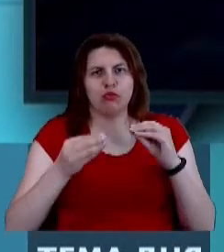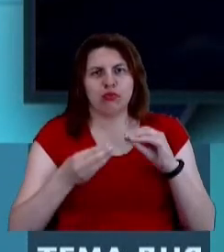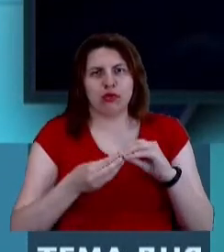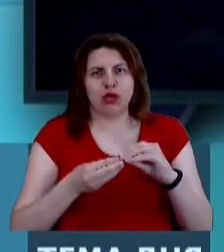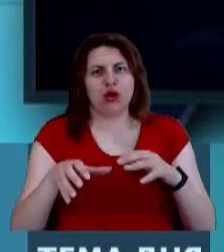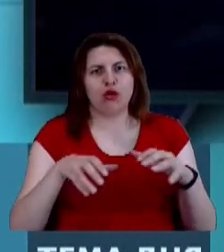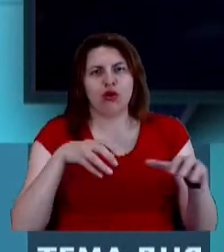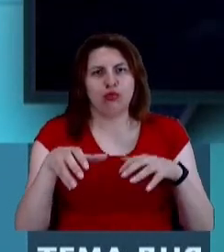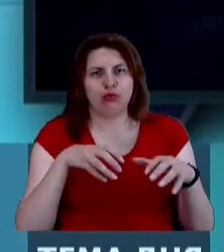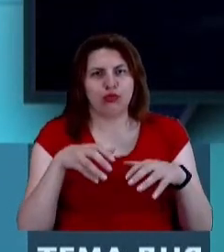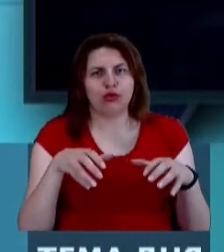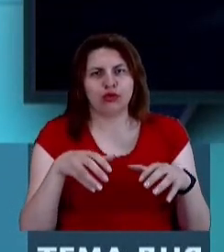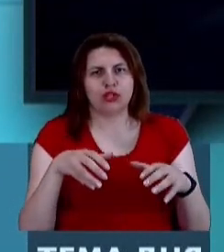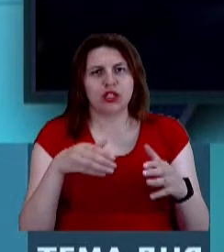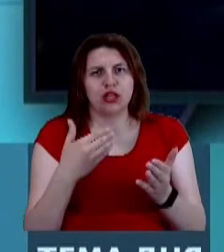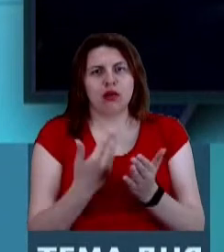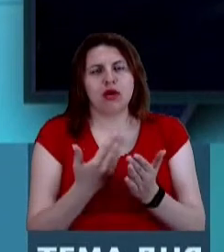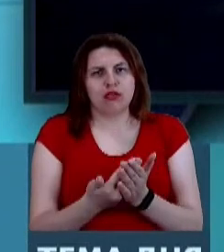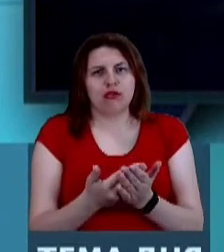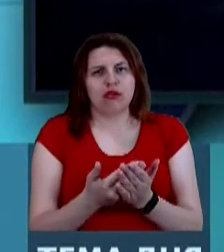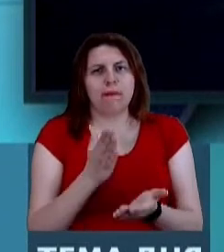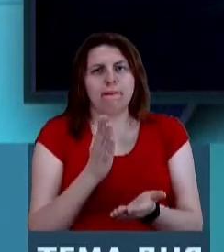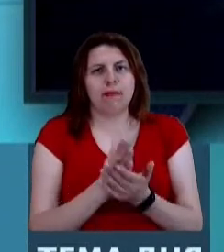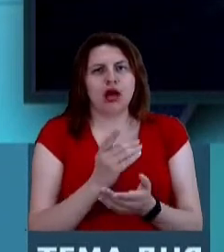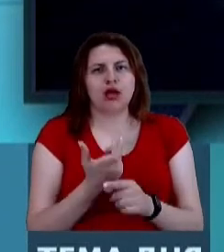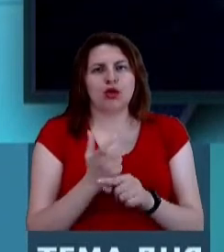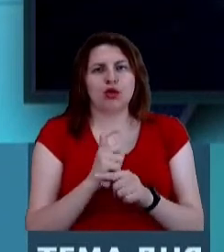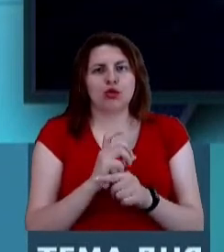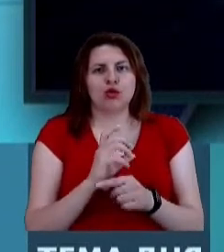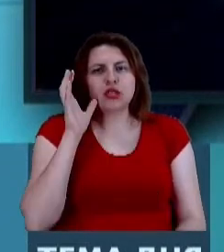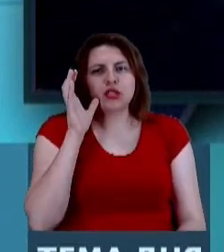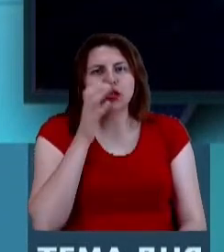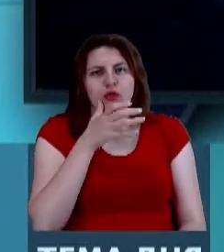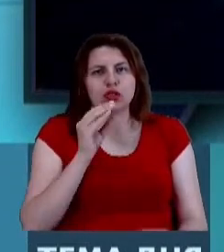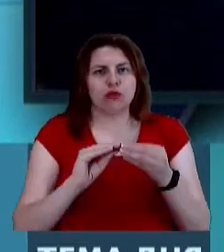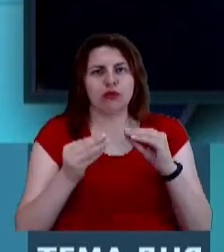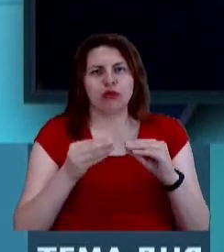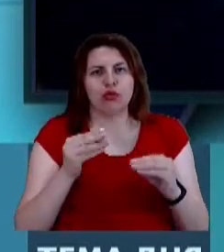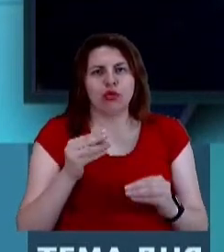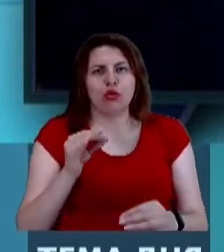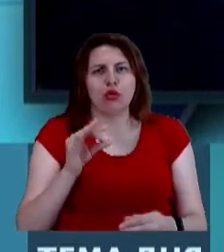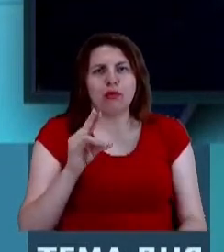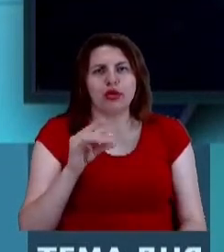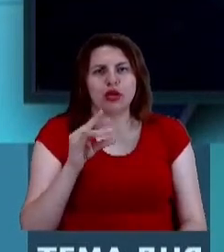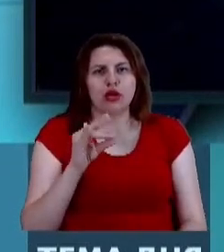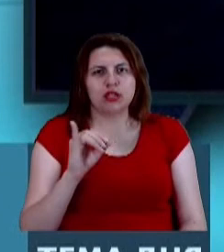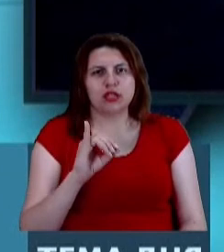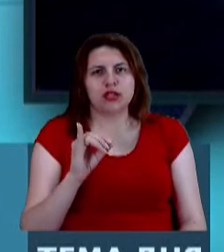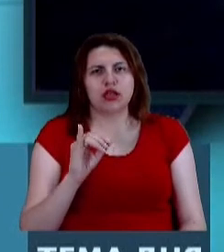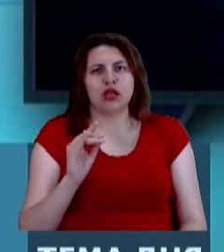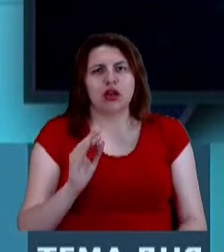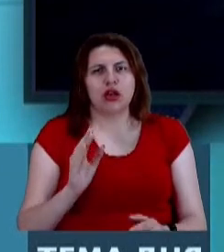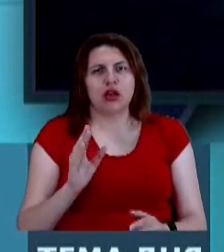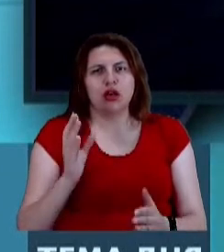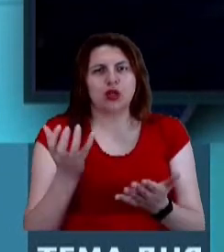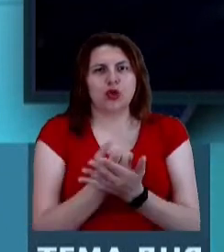корупція, вона має дуже серйозні проблеми комунікації своїх досягнень, своїх здобутків за кордоном.